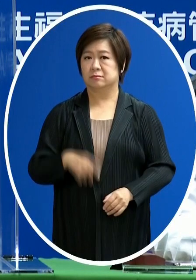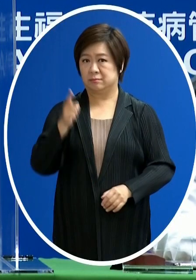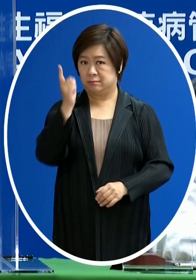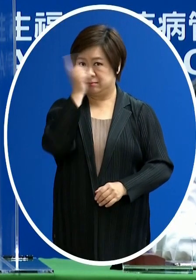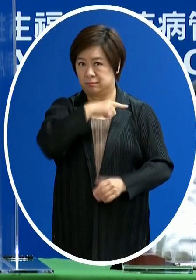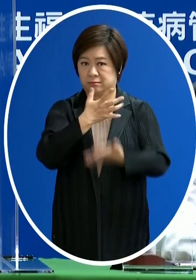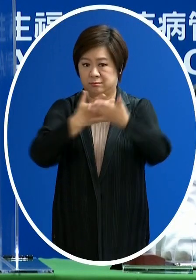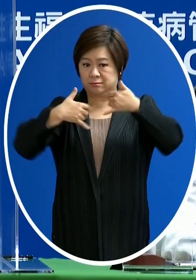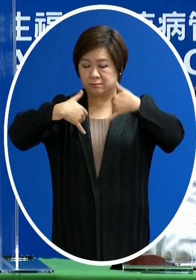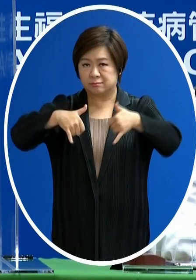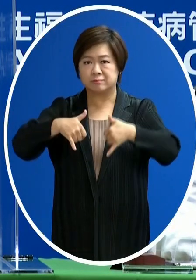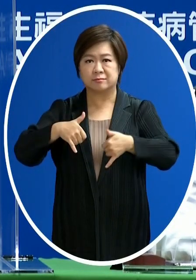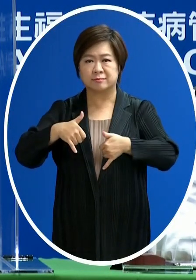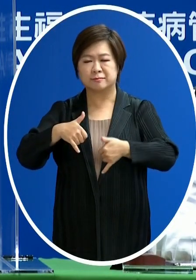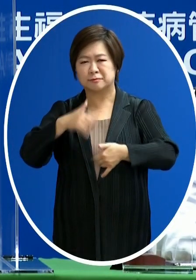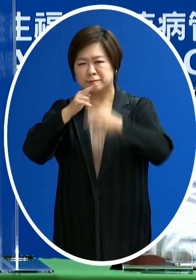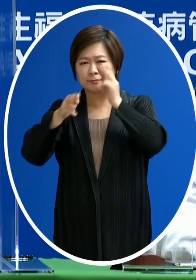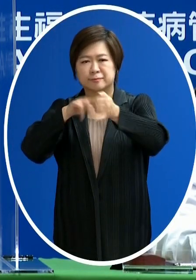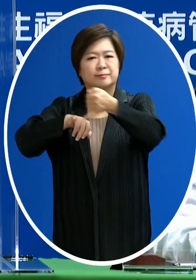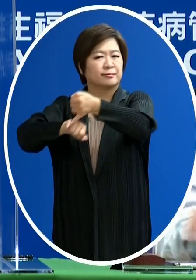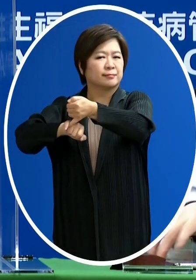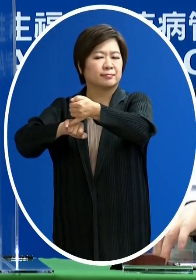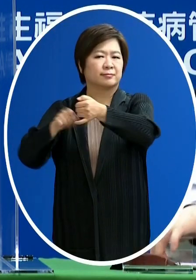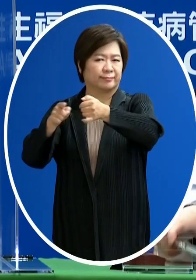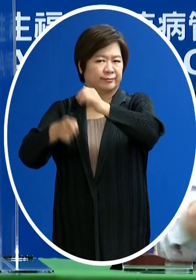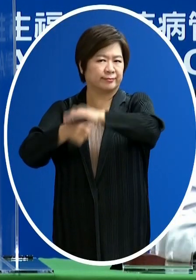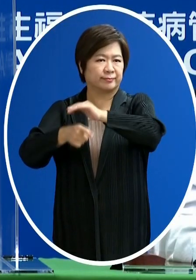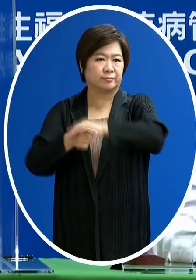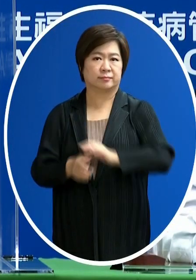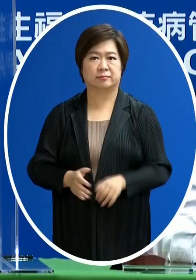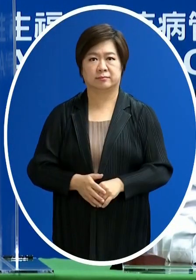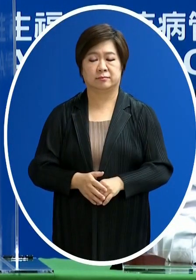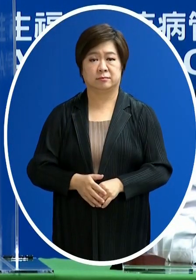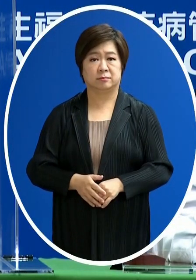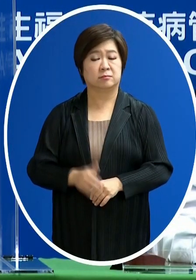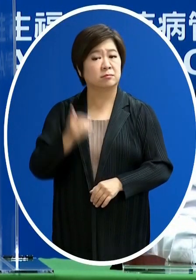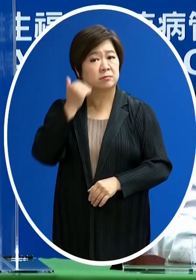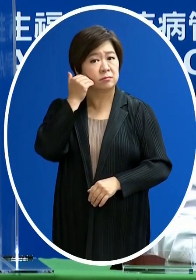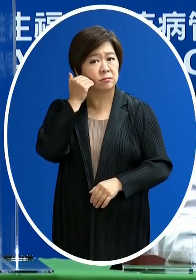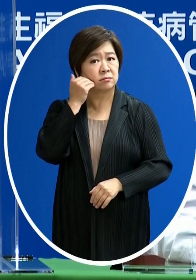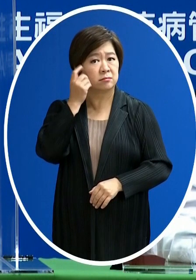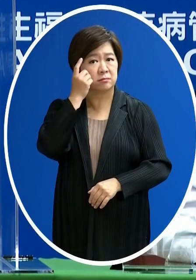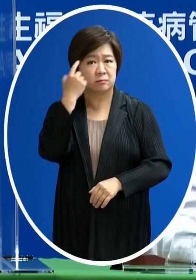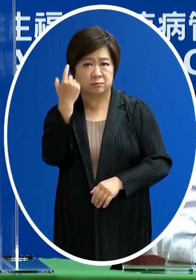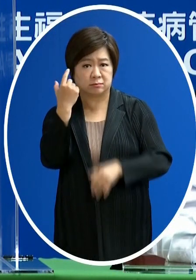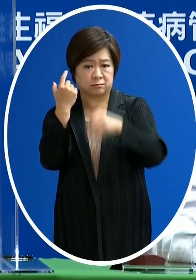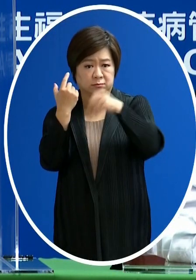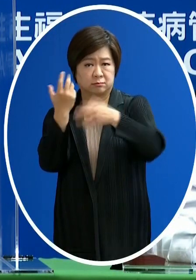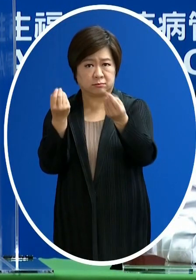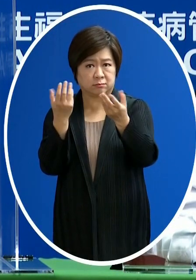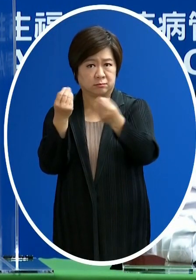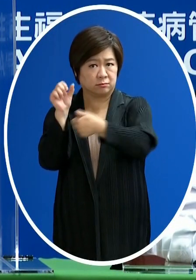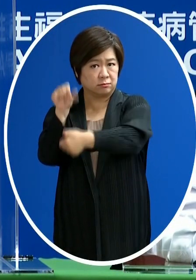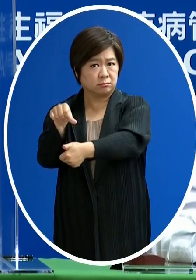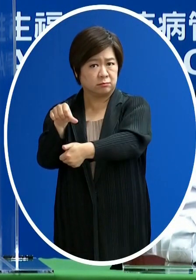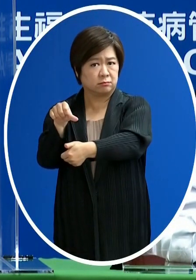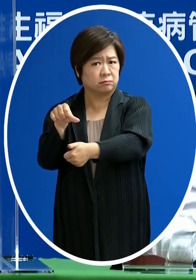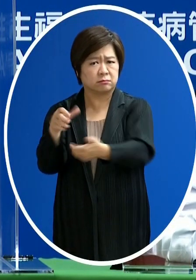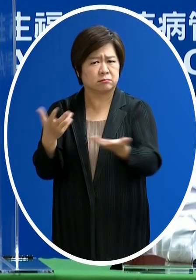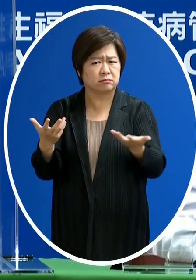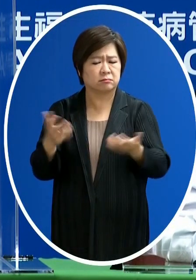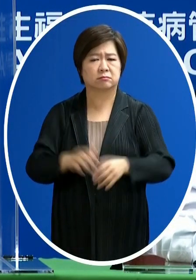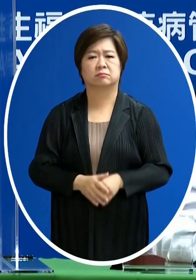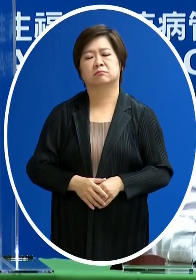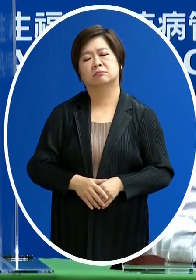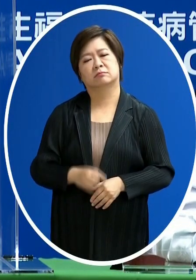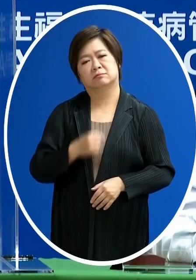要就是以身涉法了哈。 这个不做十连制的，这个是会开罚的吗？还是 我 没有？ 没有得到这样的一个